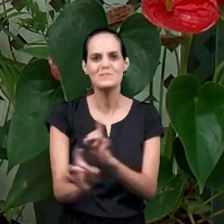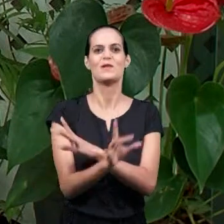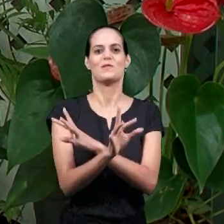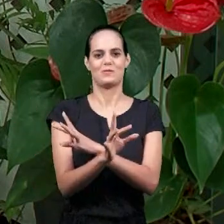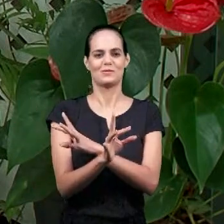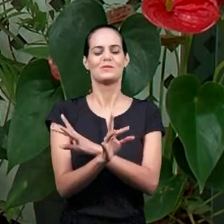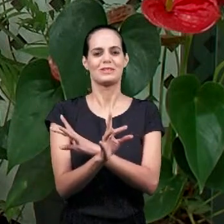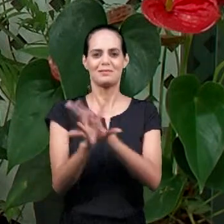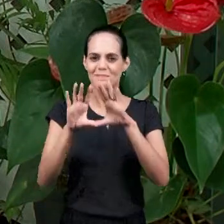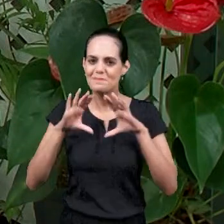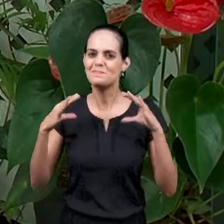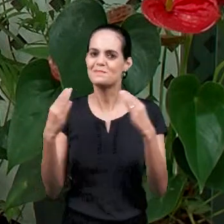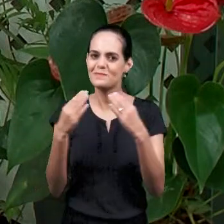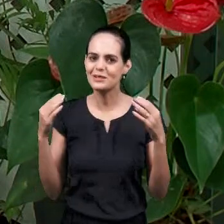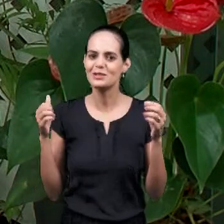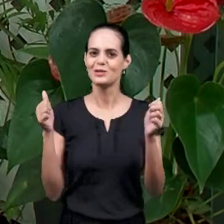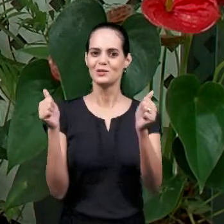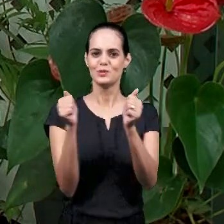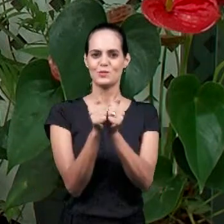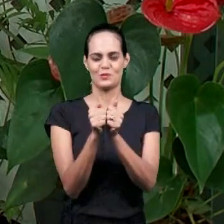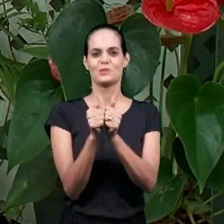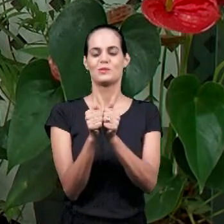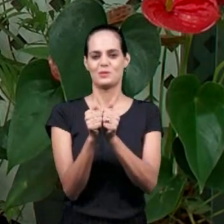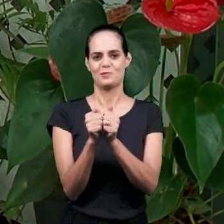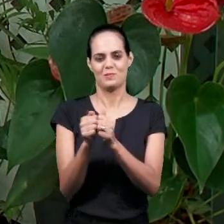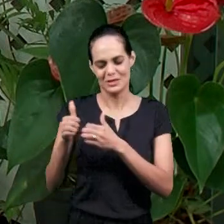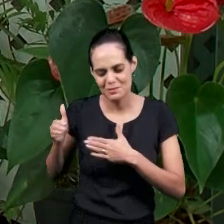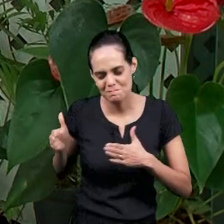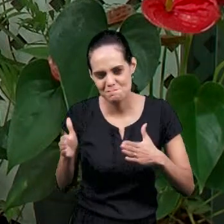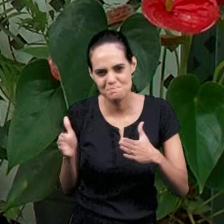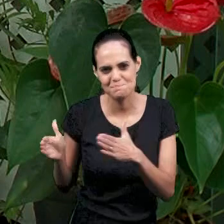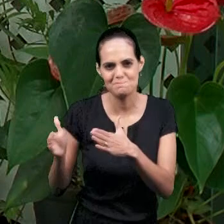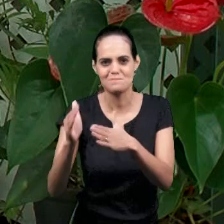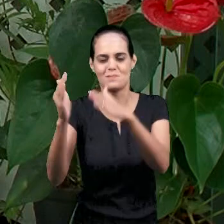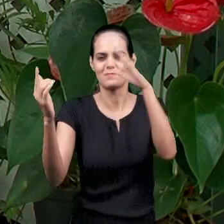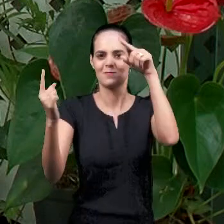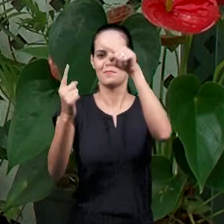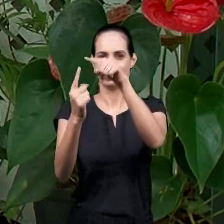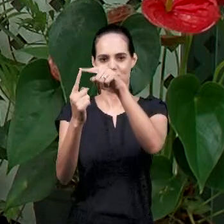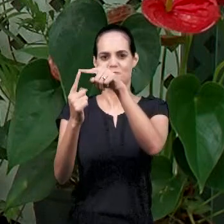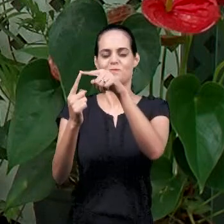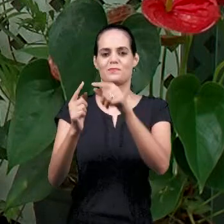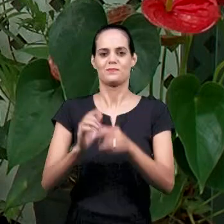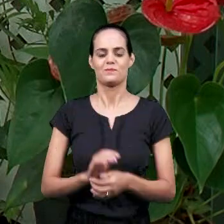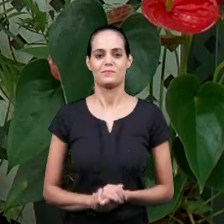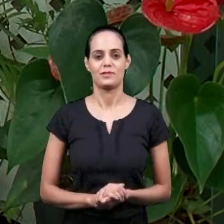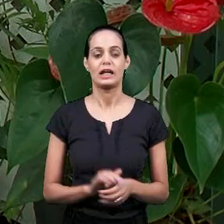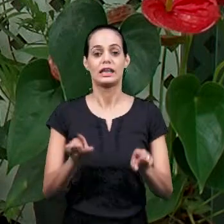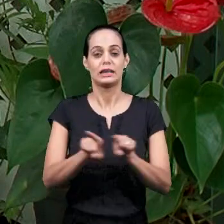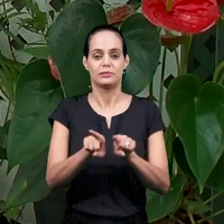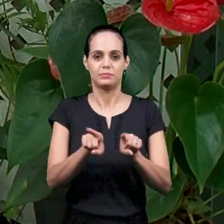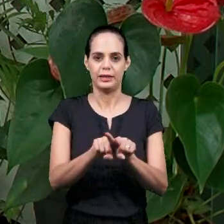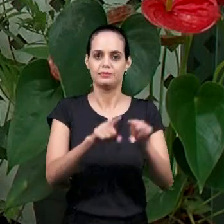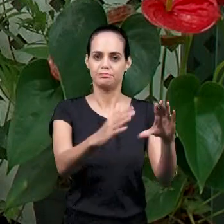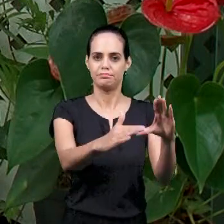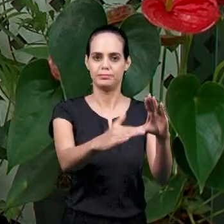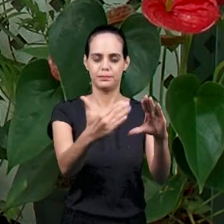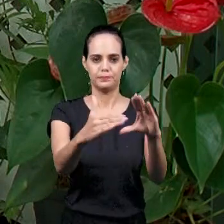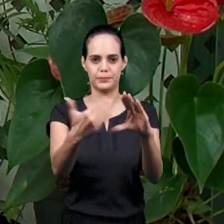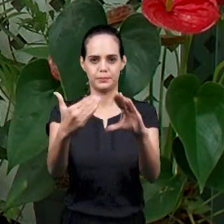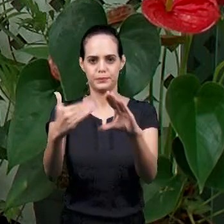prêts pour la continuité de cette grande marche. J'ai reçu ici